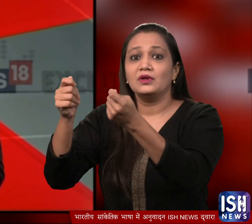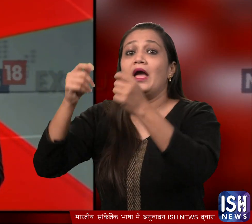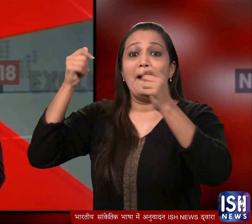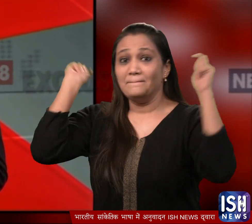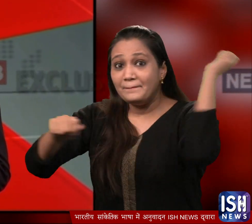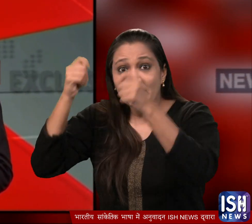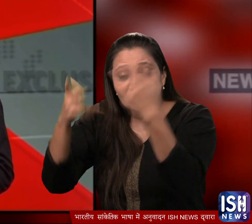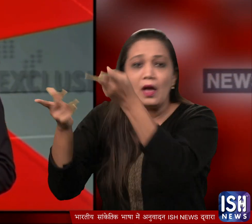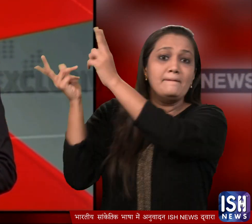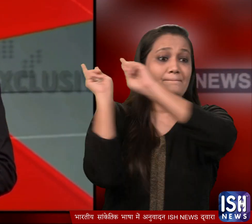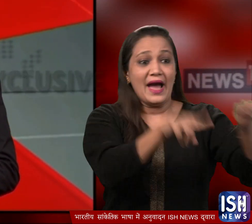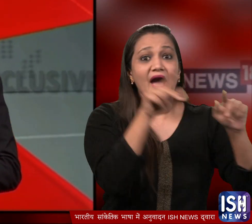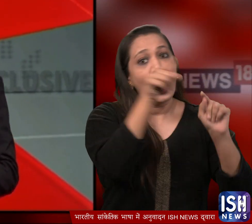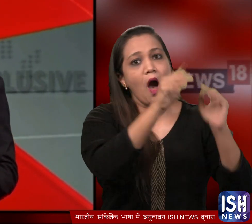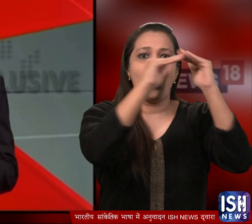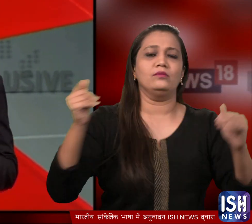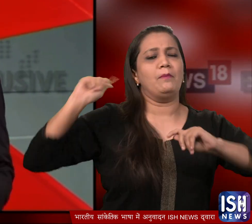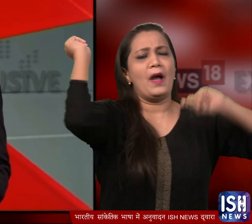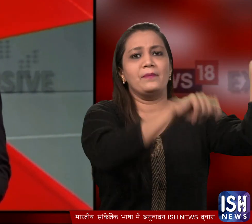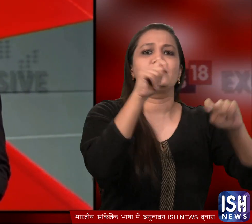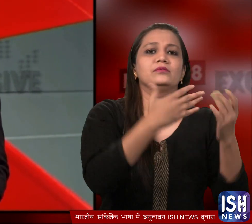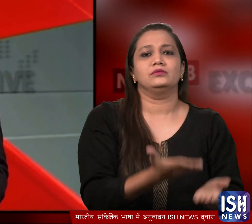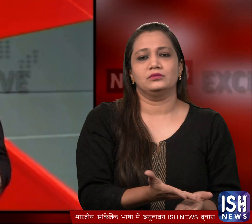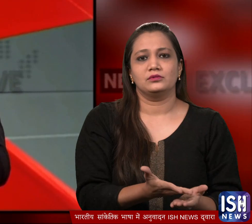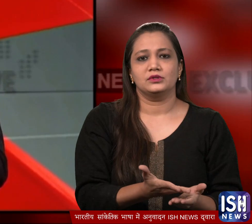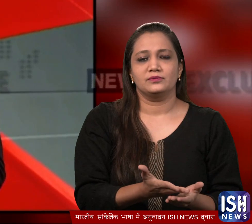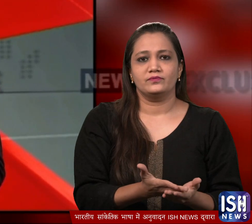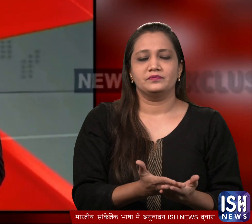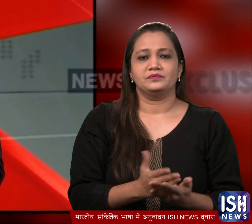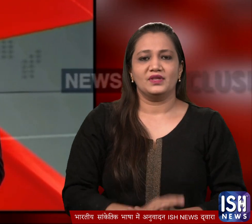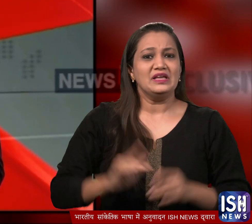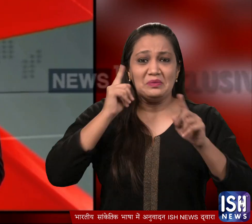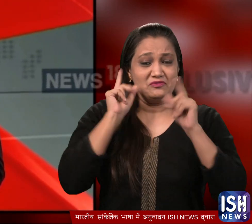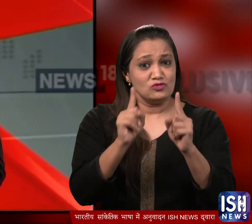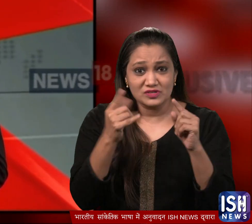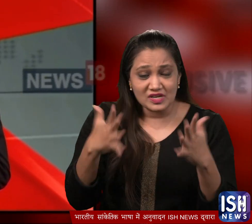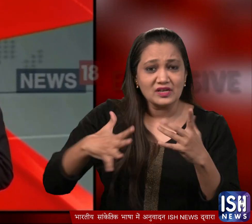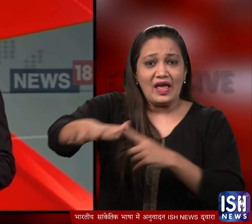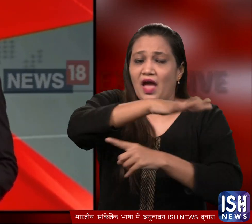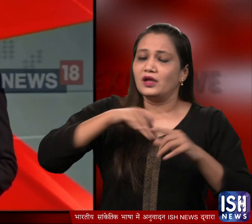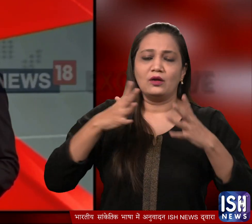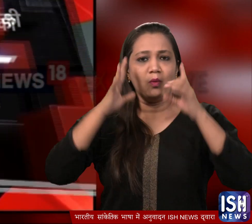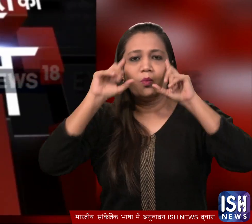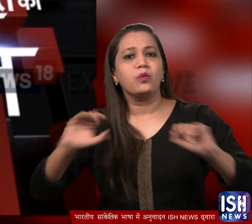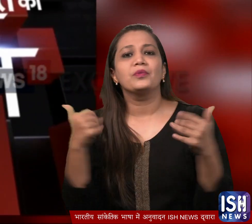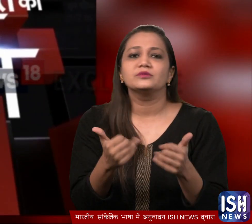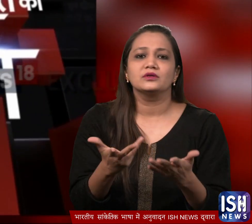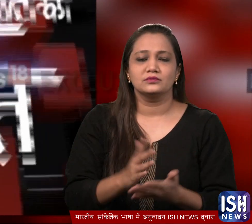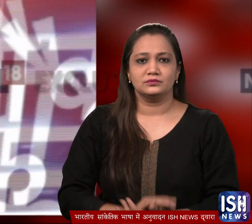में बस पर हमला करने के आरोपी के घर पर दूसरे गुट ने धावा बोल दिया। ऐसे गिरोहों पर अगर सख्ती नहीं हुई तो इलाके में शांति भी मुश्किल